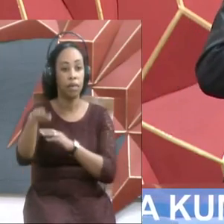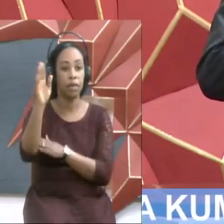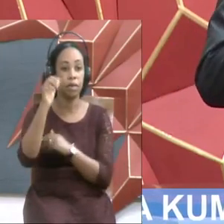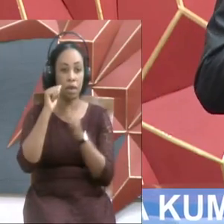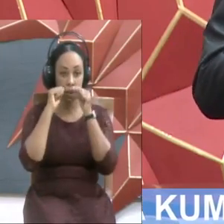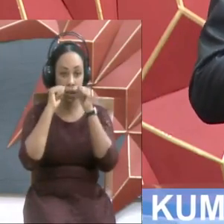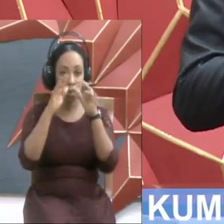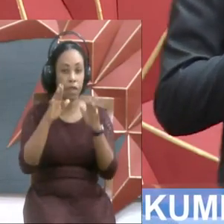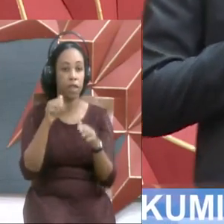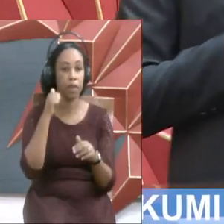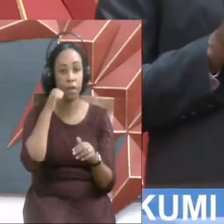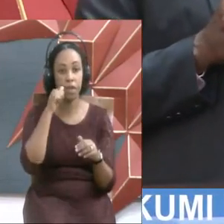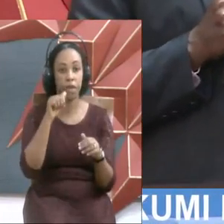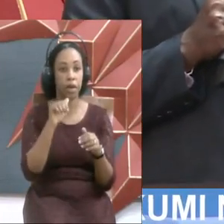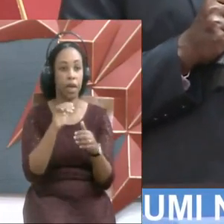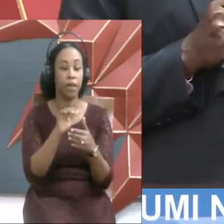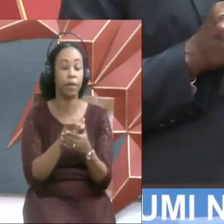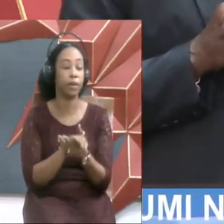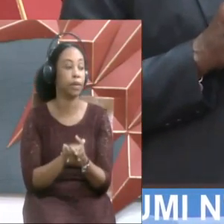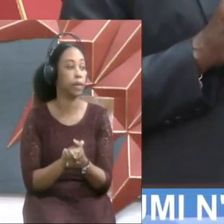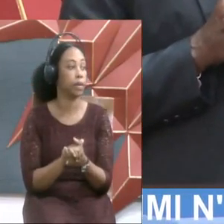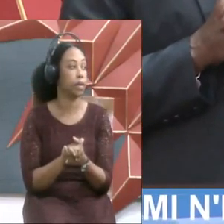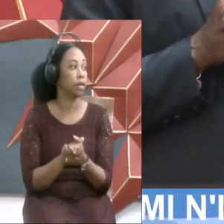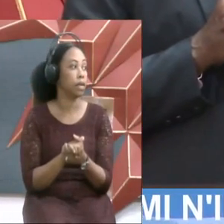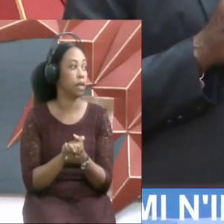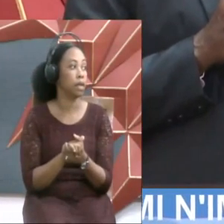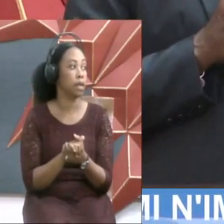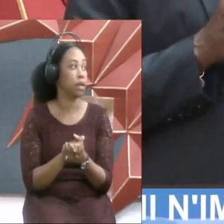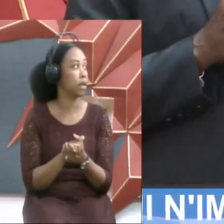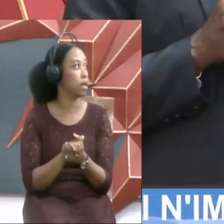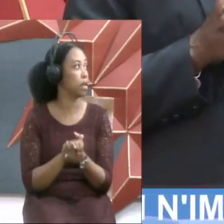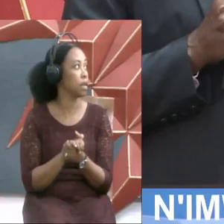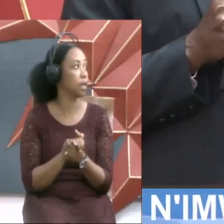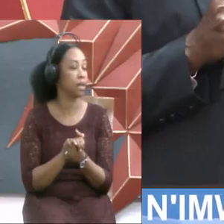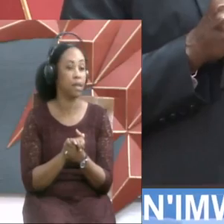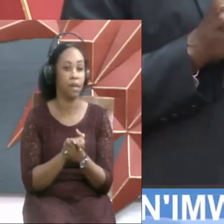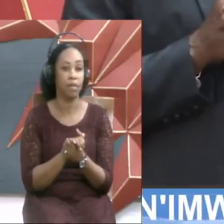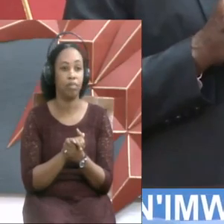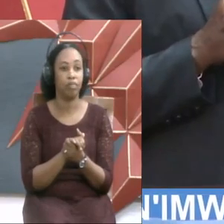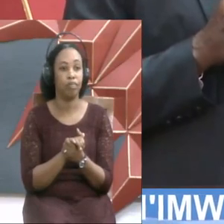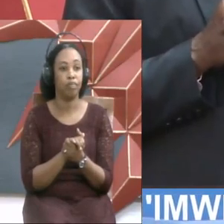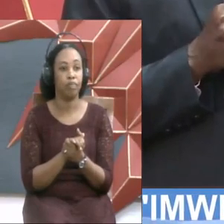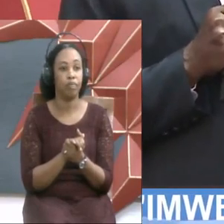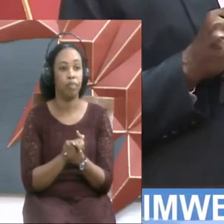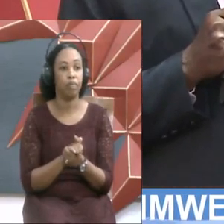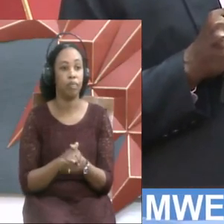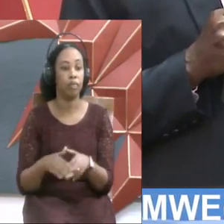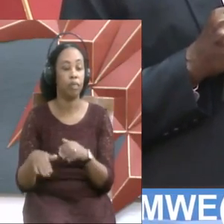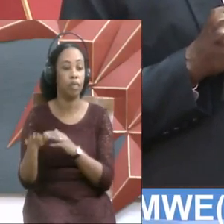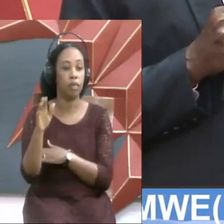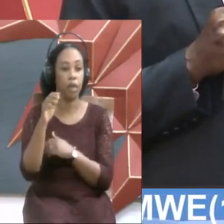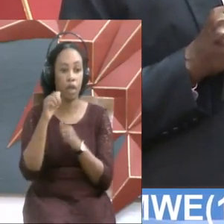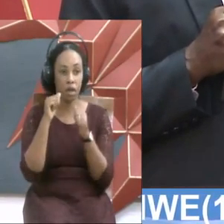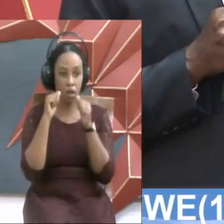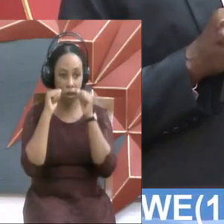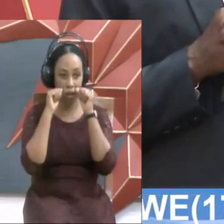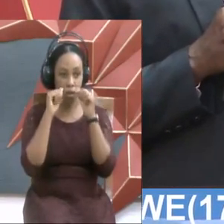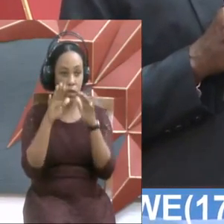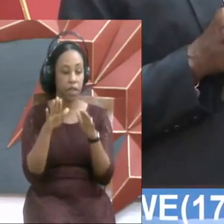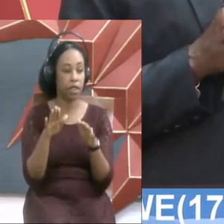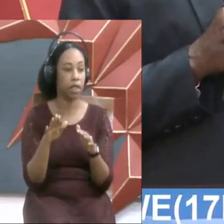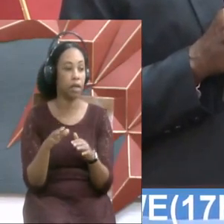retard, mais ce n'est pas bien. Que Dieu te bénisse. Imana ibahe umugisha. Que Dieu vous